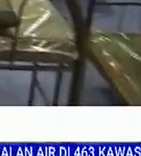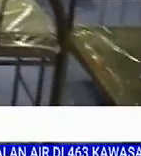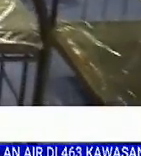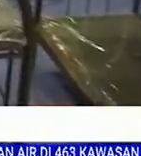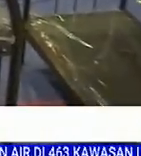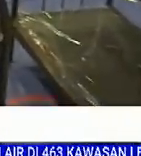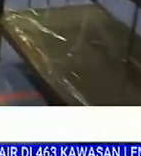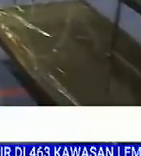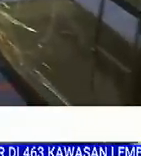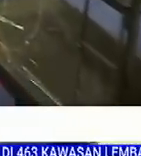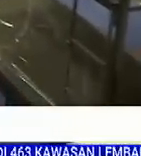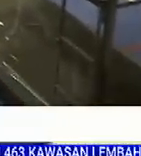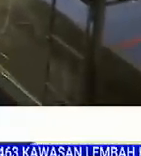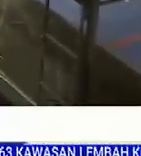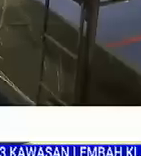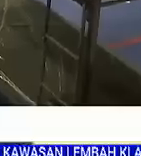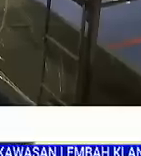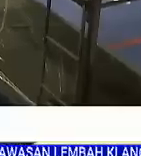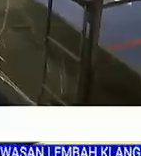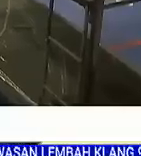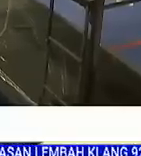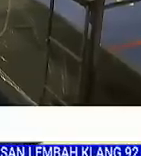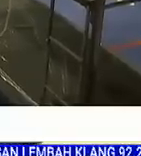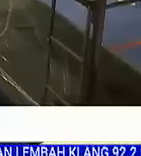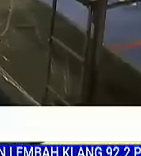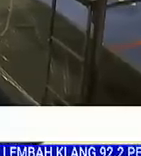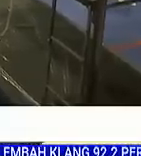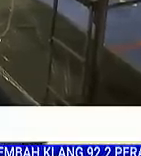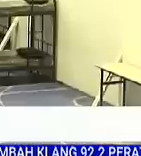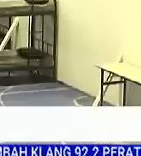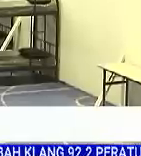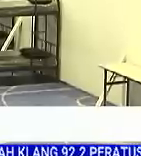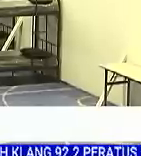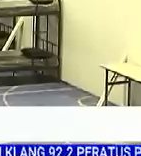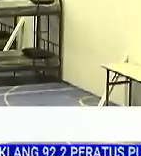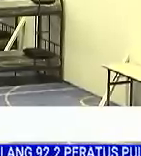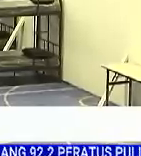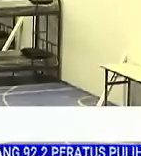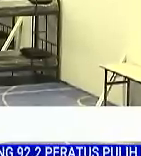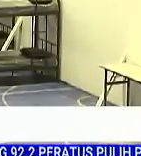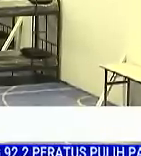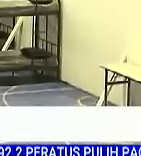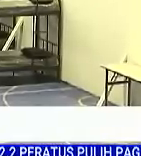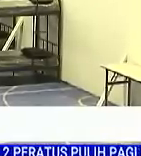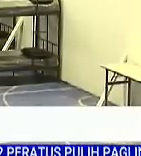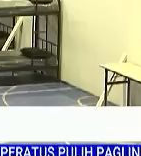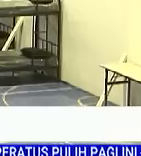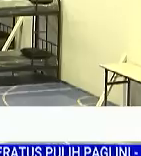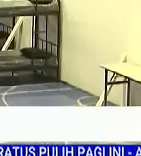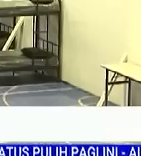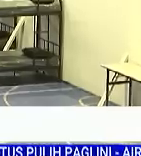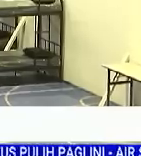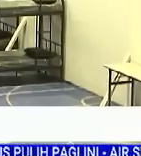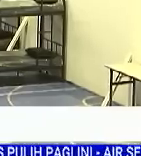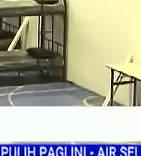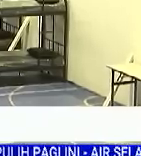menyaring pesakit yang hadir dengan membuat pengasingan sama ada dikuarantin di pkrc atau di rumah menyatakan demikian selepas